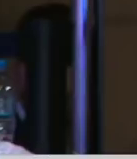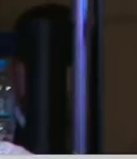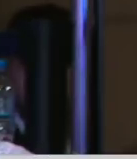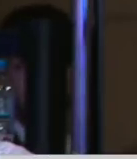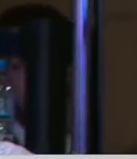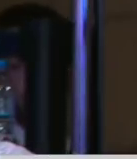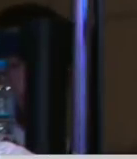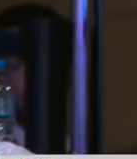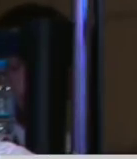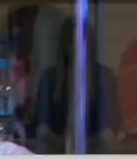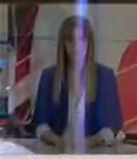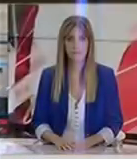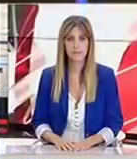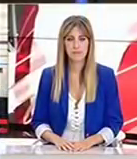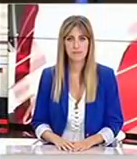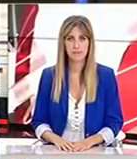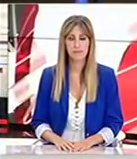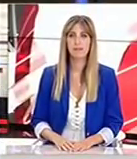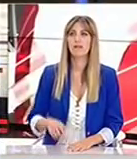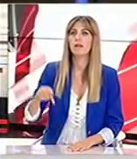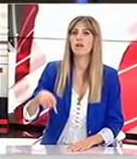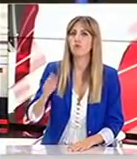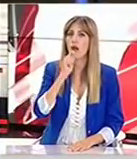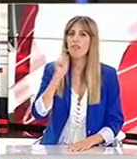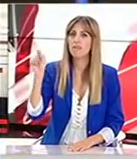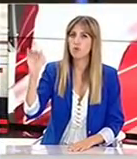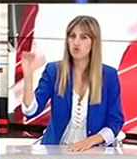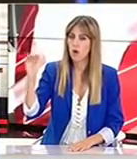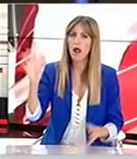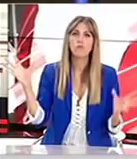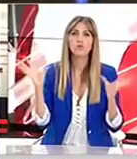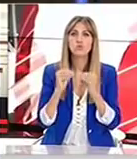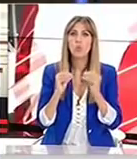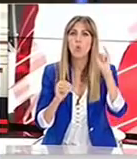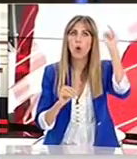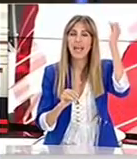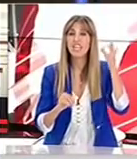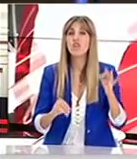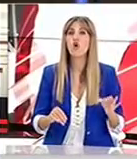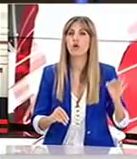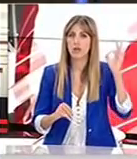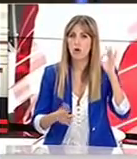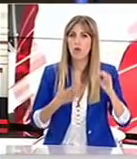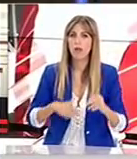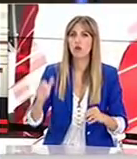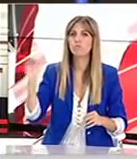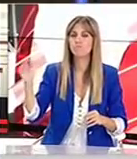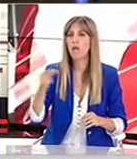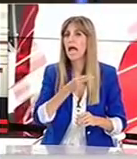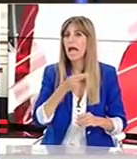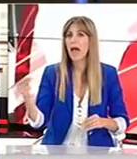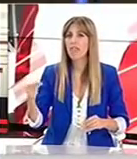Μήπως την επέκταση του μέτρου και σε άλλα νησιά. Τι προσδοκάτε ότι θα αλλάξει την νησιωτική πραγματικότητα και την οικονομία και